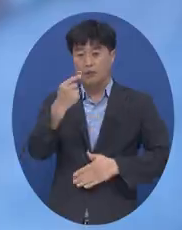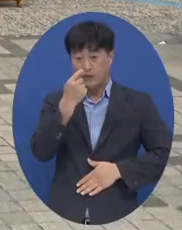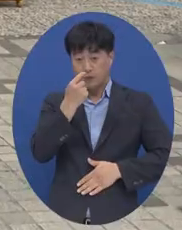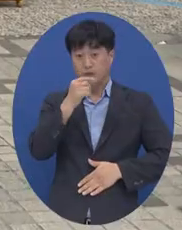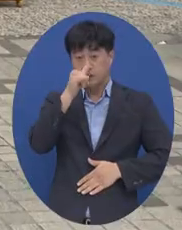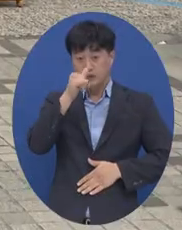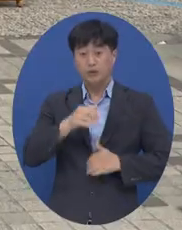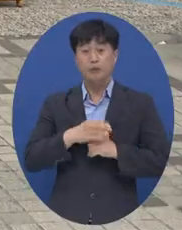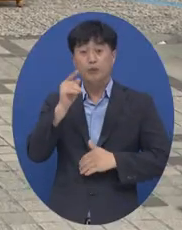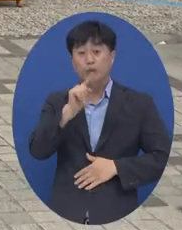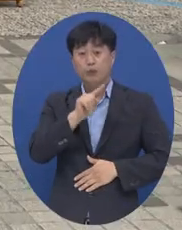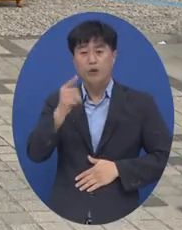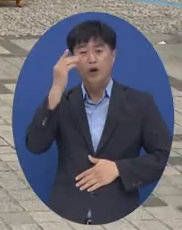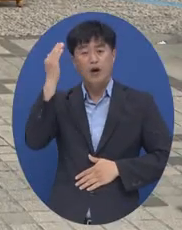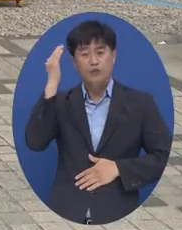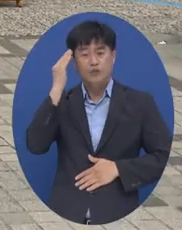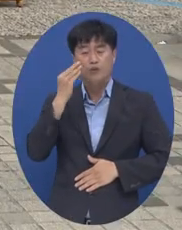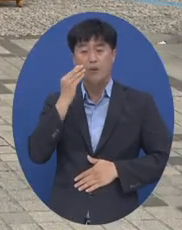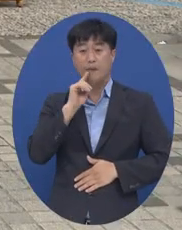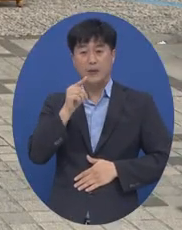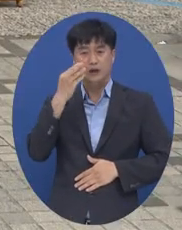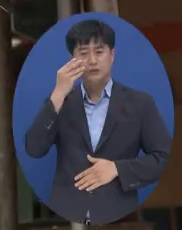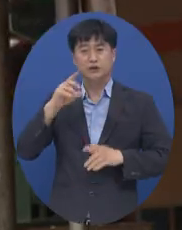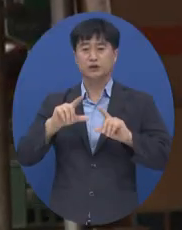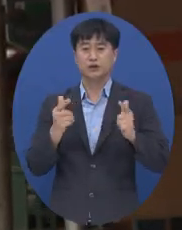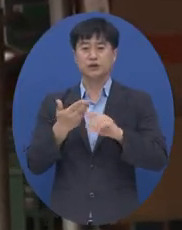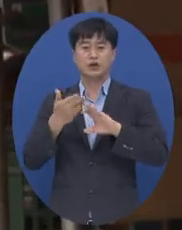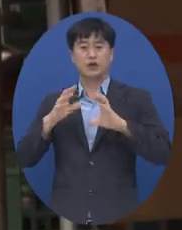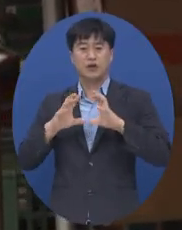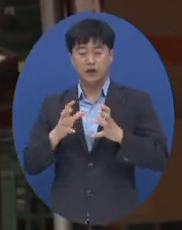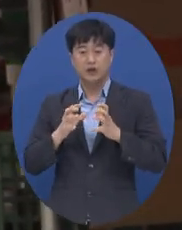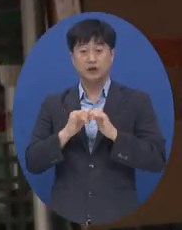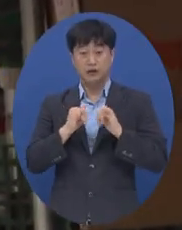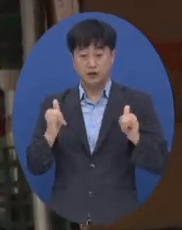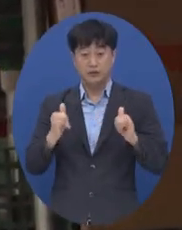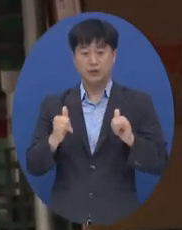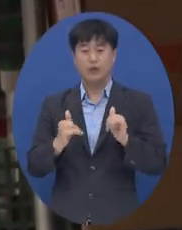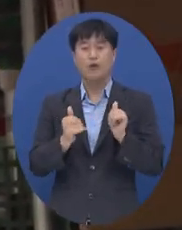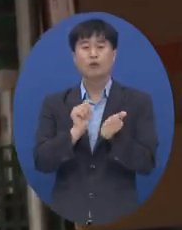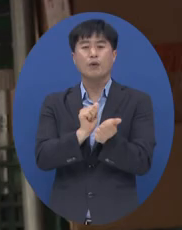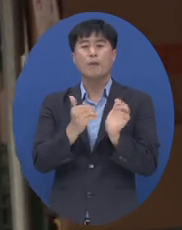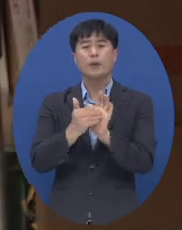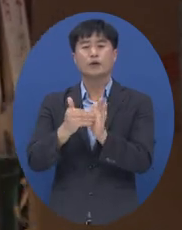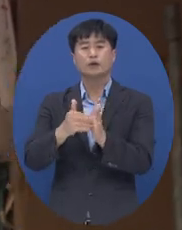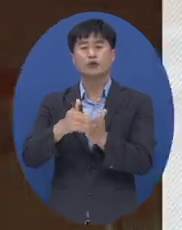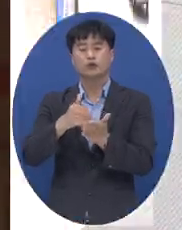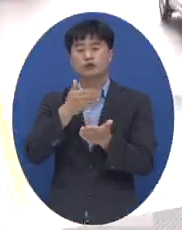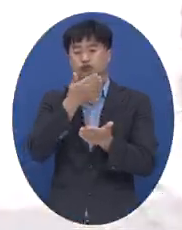있습니다. 한국어가 익숙하지 않은 외국인들도 방역 주체라는 것.